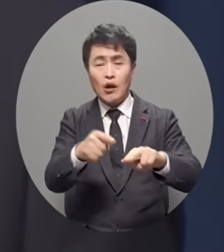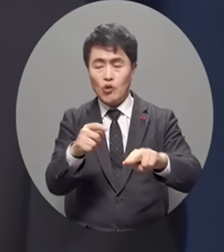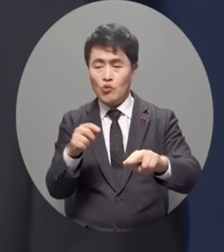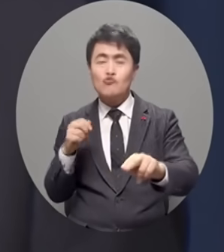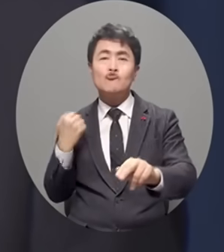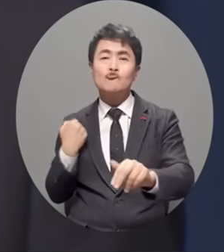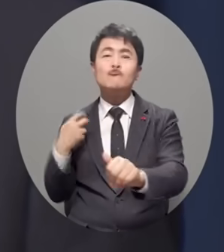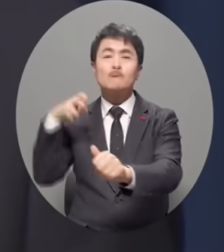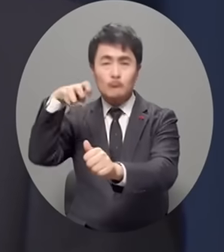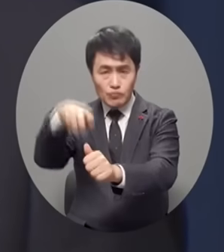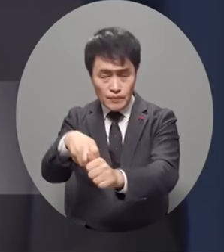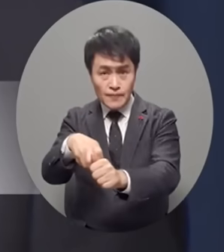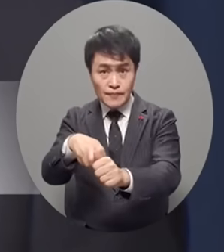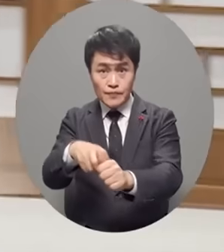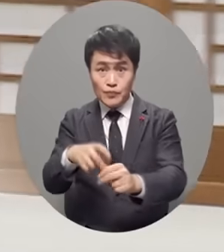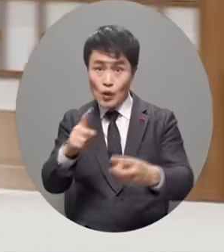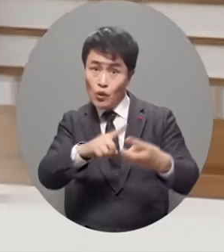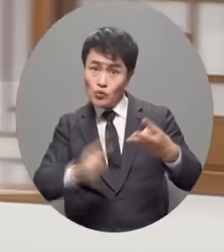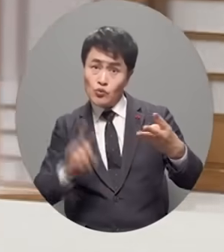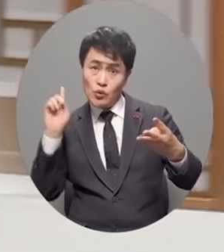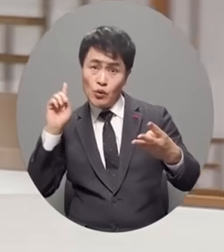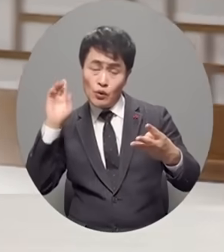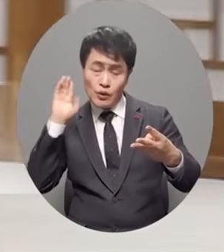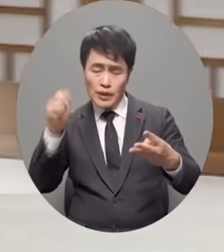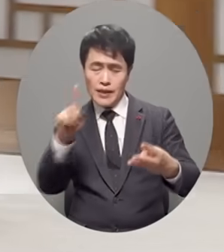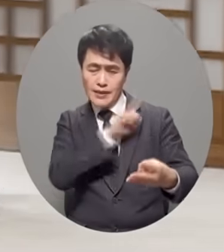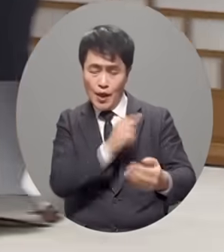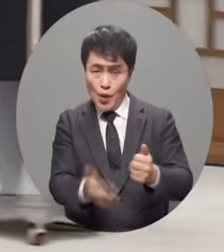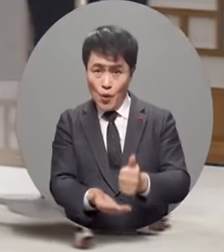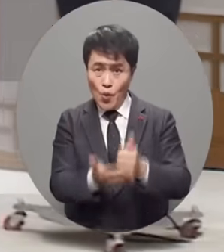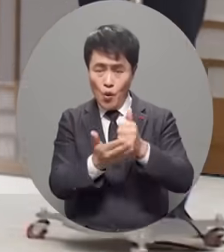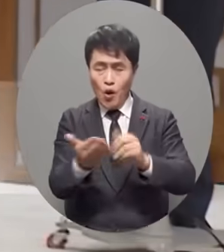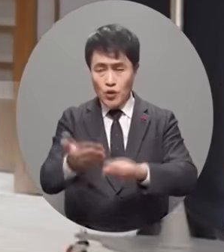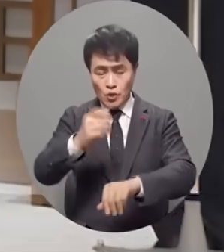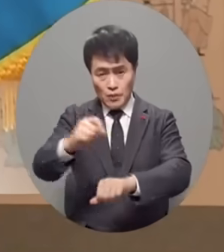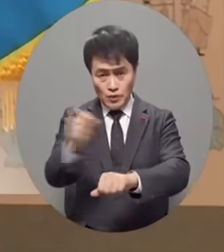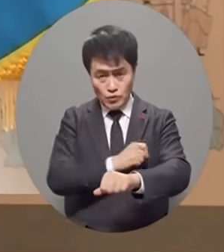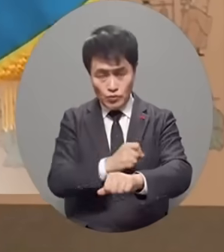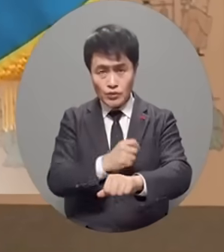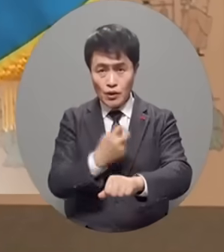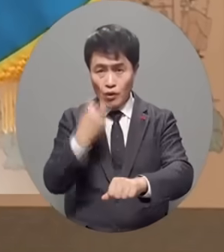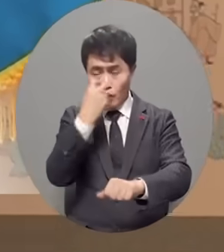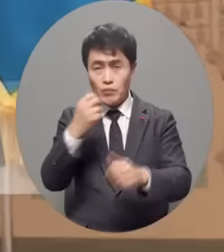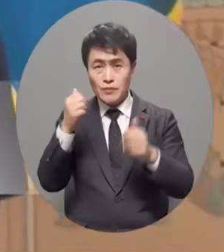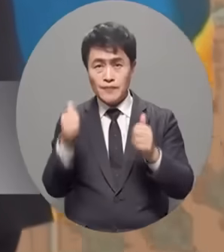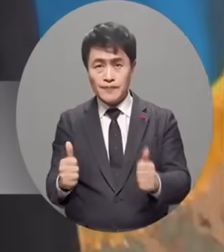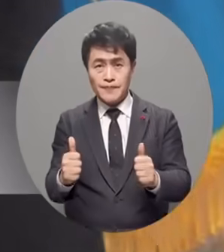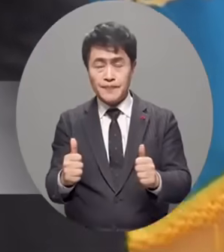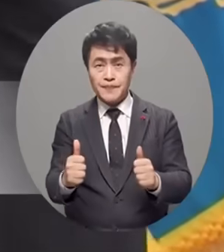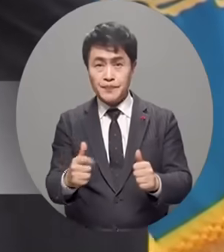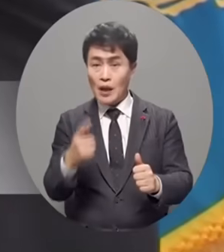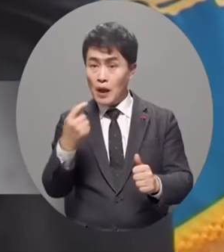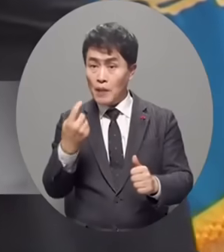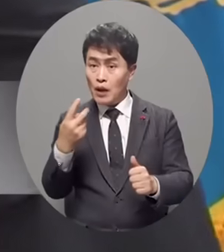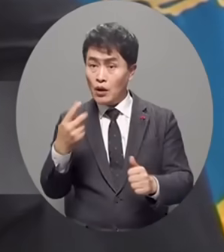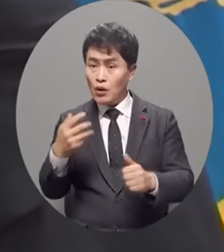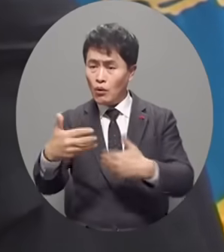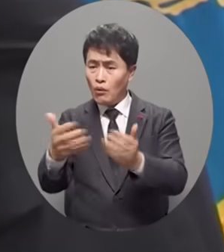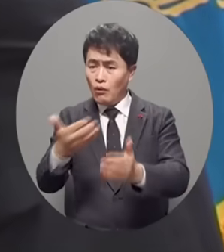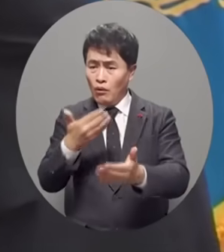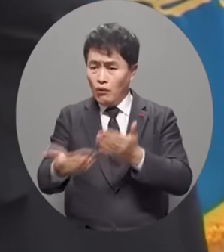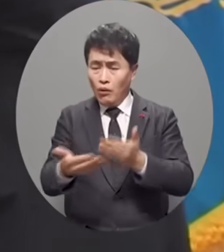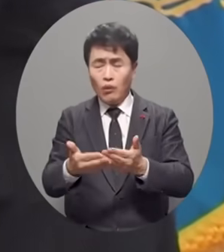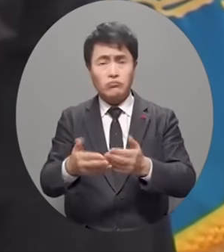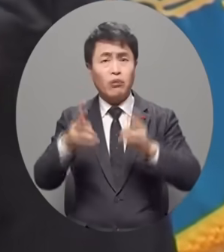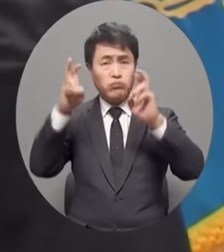지명됐습니다. 윤 대통령이 가장 존경한다는 선배 특수통 검사 출신인데다 방송통신 분야의 경력도